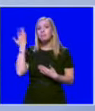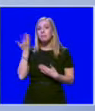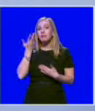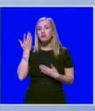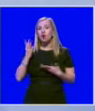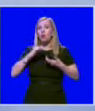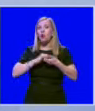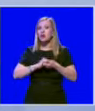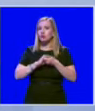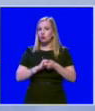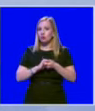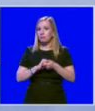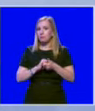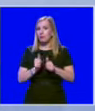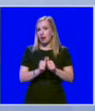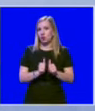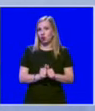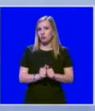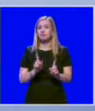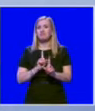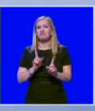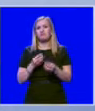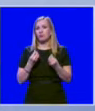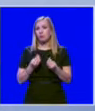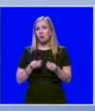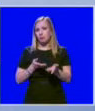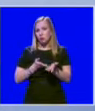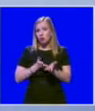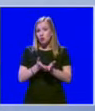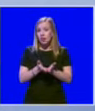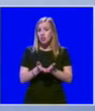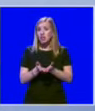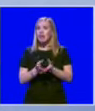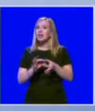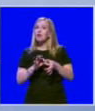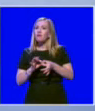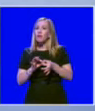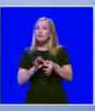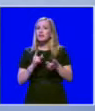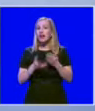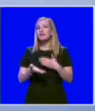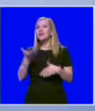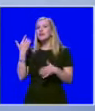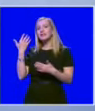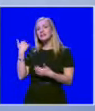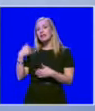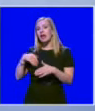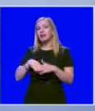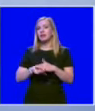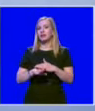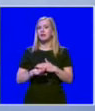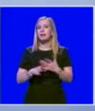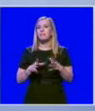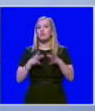коалиционни партньори. И не им прави чест на тях по този начин да ни обвързват в някакво задкулисие, в някакви